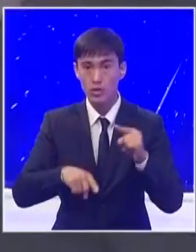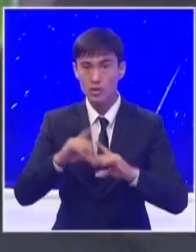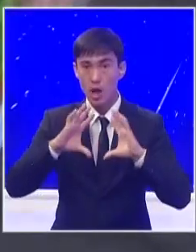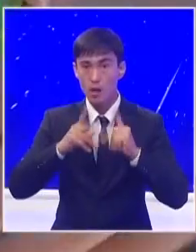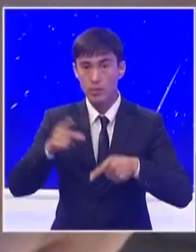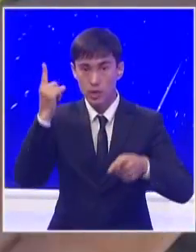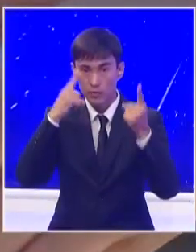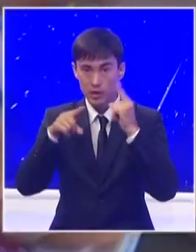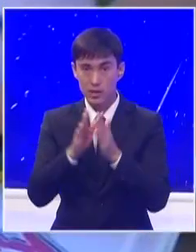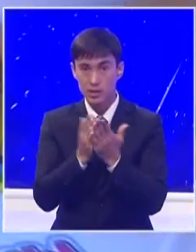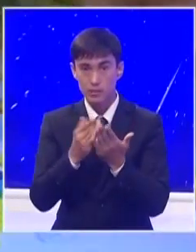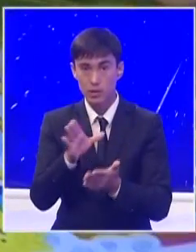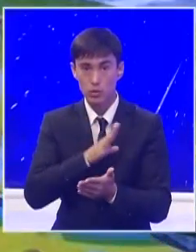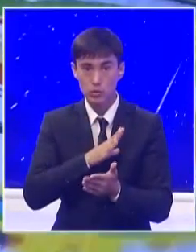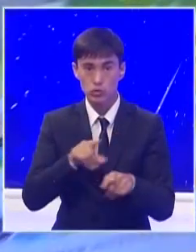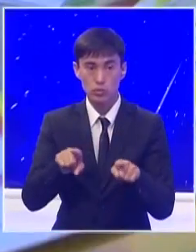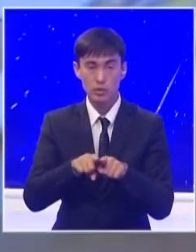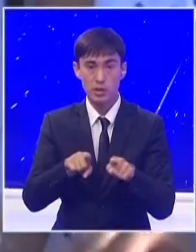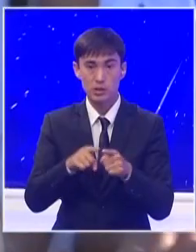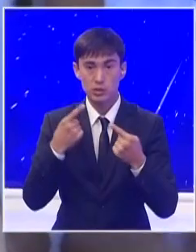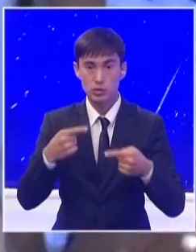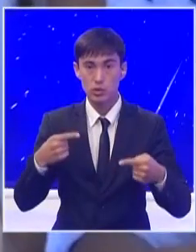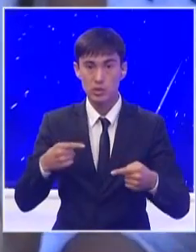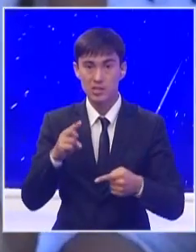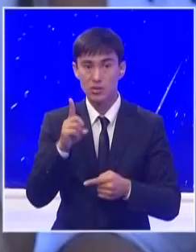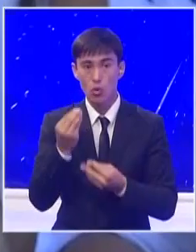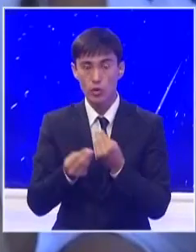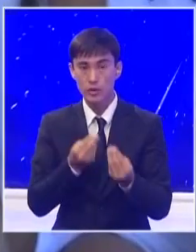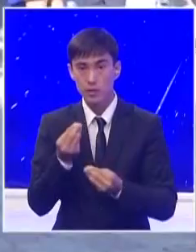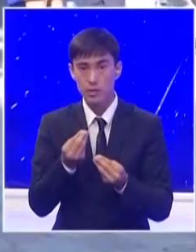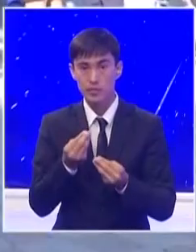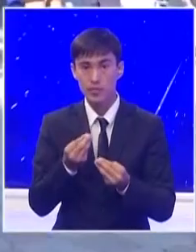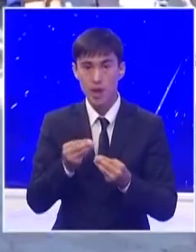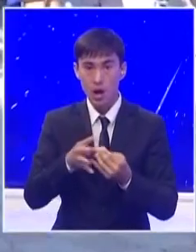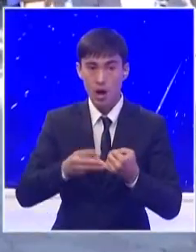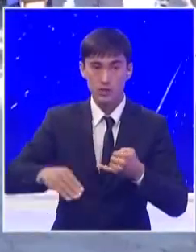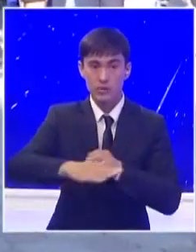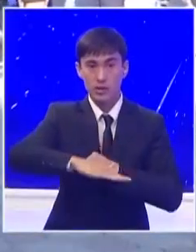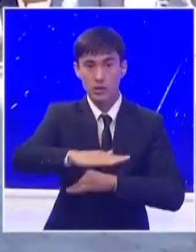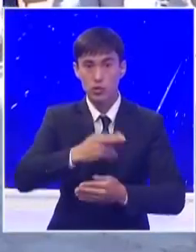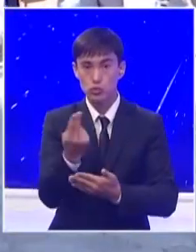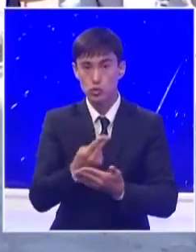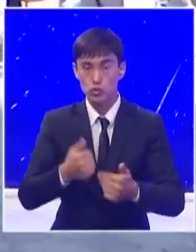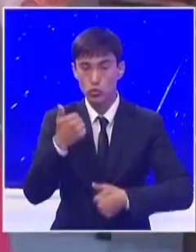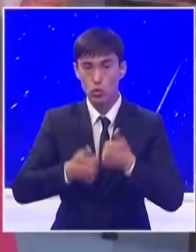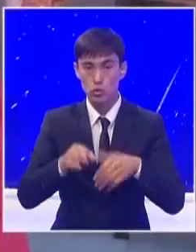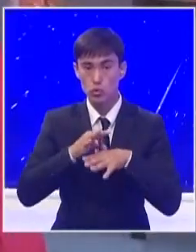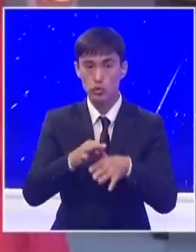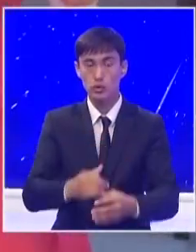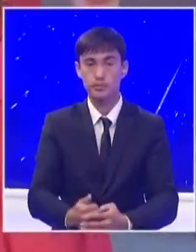әлемдік авторлардың кітаптары қойылған. Сонымен қатар түрлі зияткерлік ойындар мен асфальтта сурет салу конкурсы өтті.